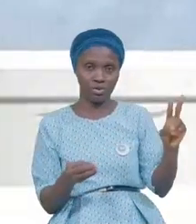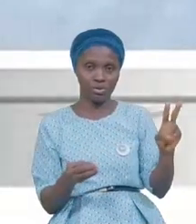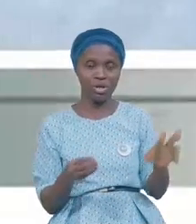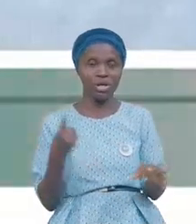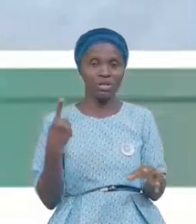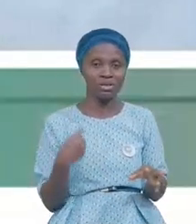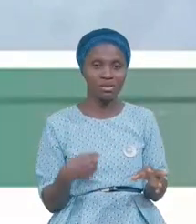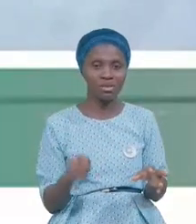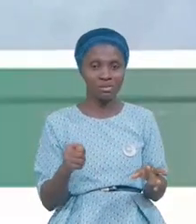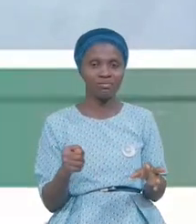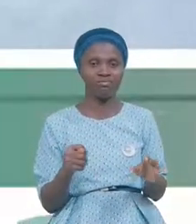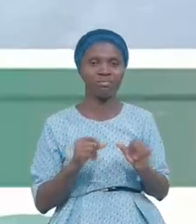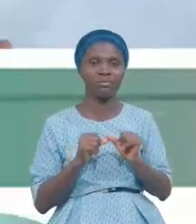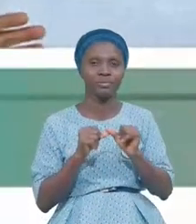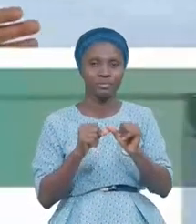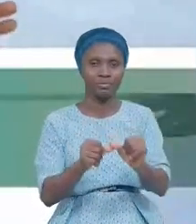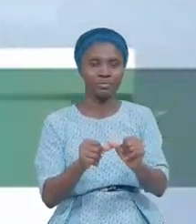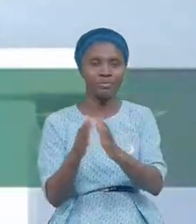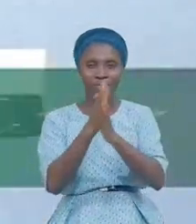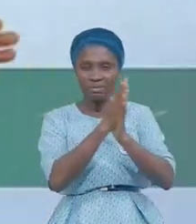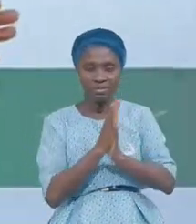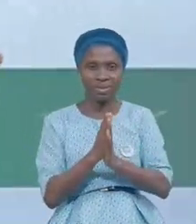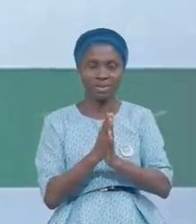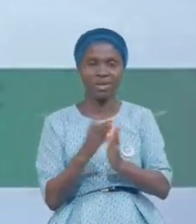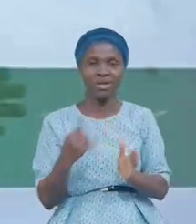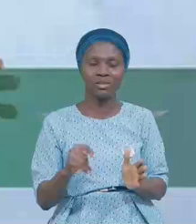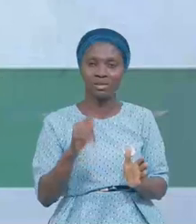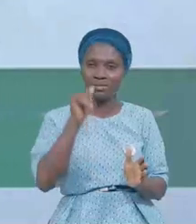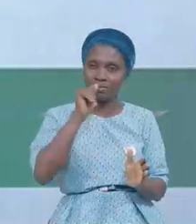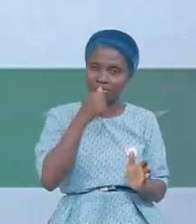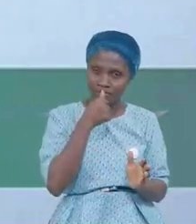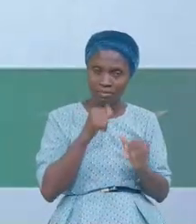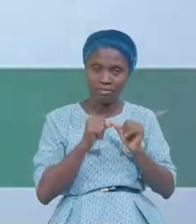La prière importunée pour